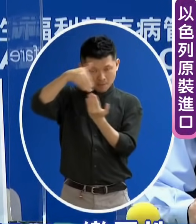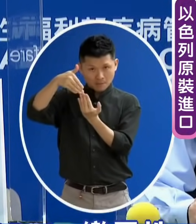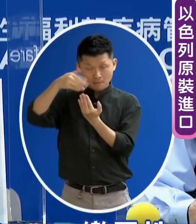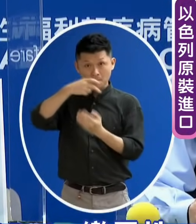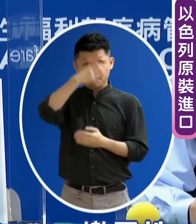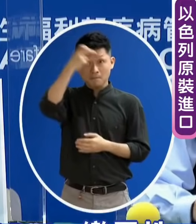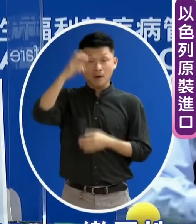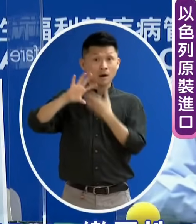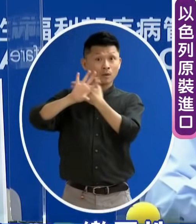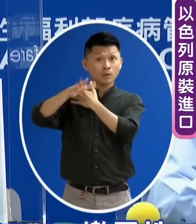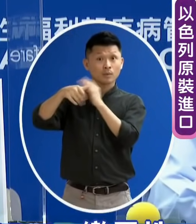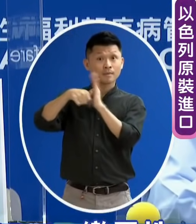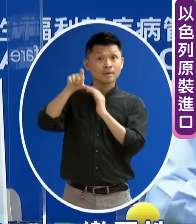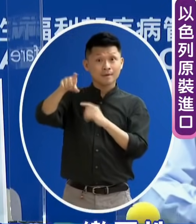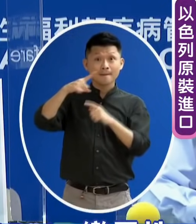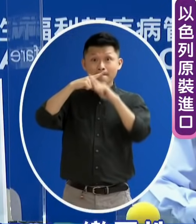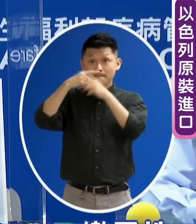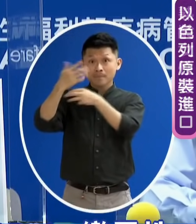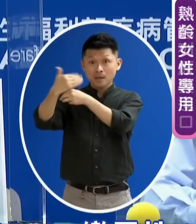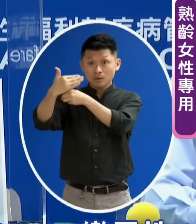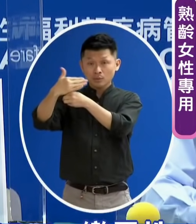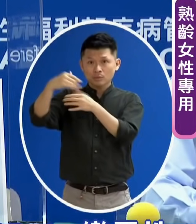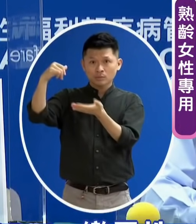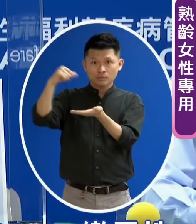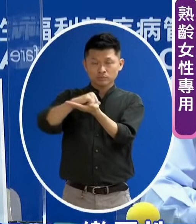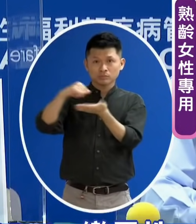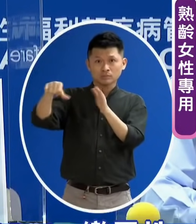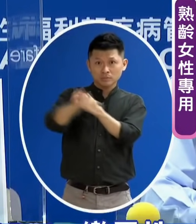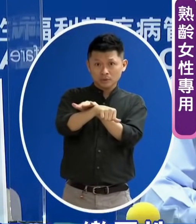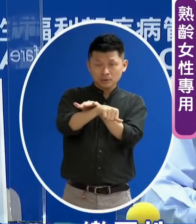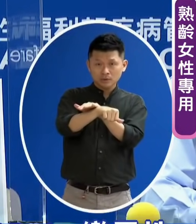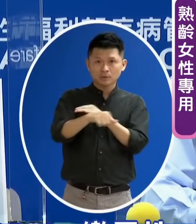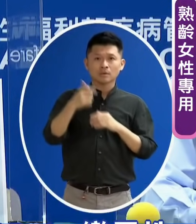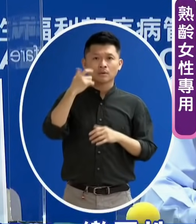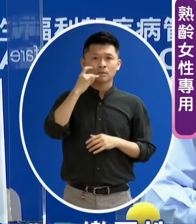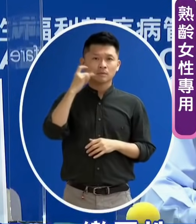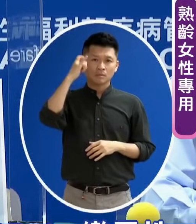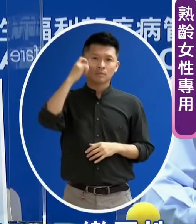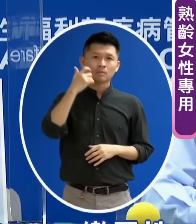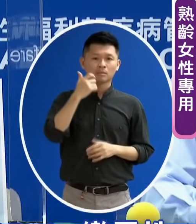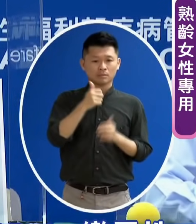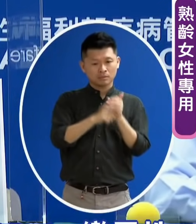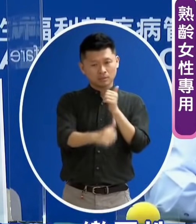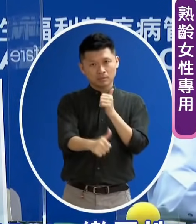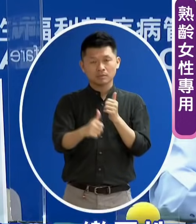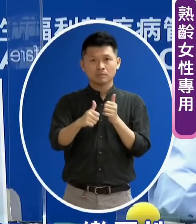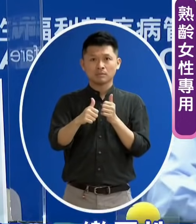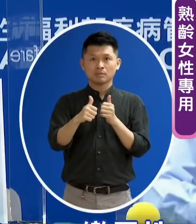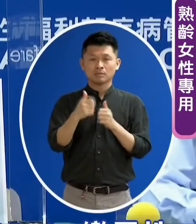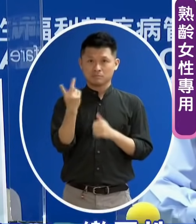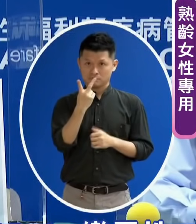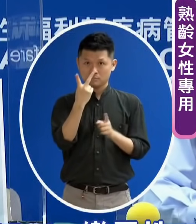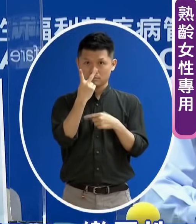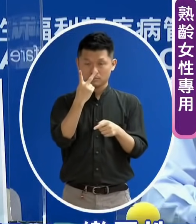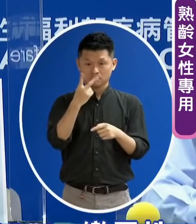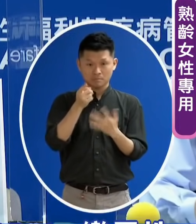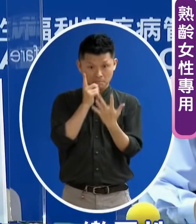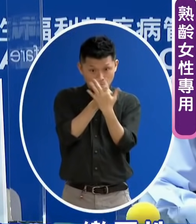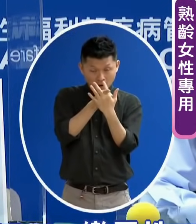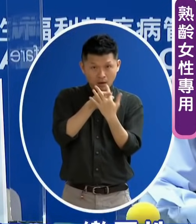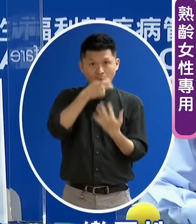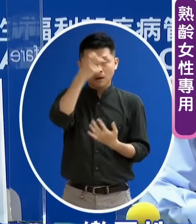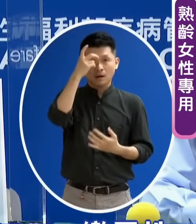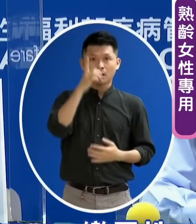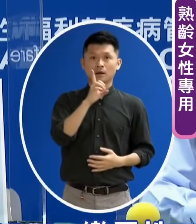从秘鲁入境的有祖孙两人，那基因的定序是 Delta 的病毒 ，Delta 的变异